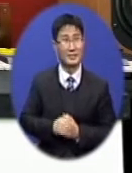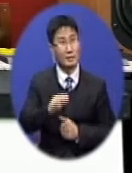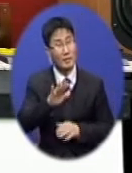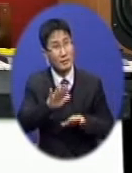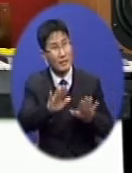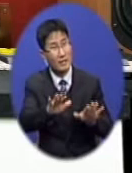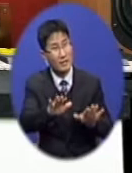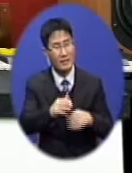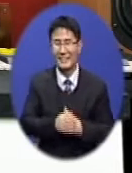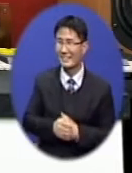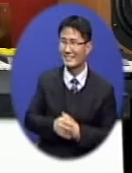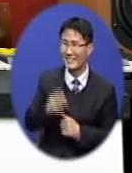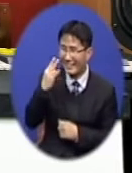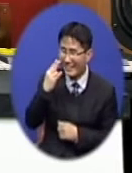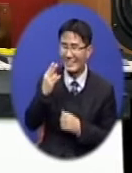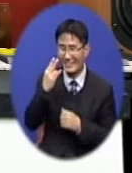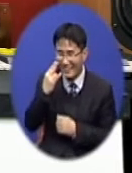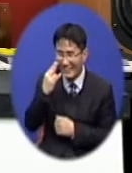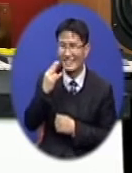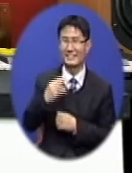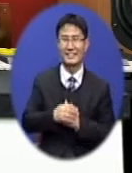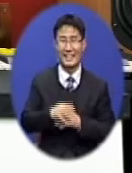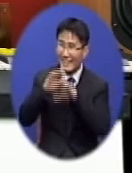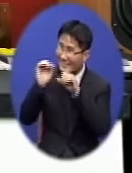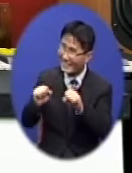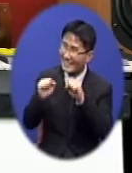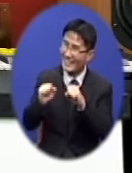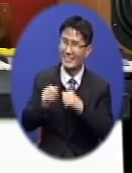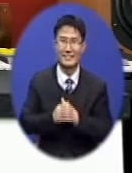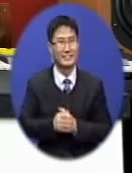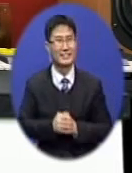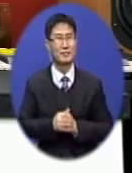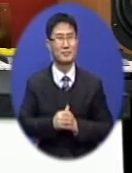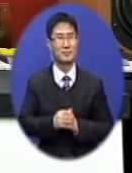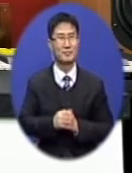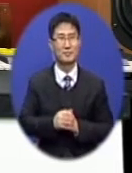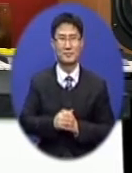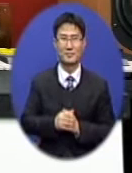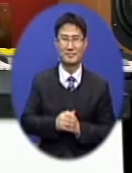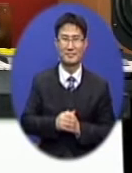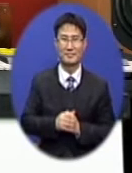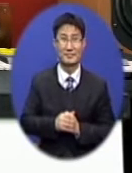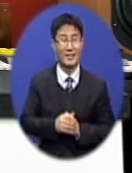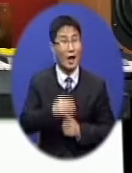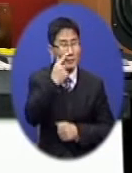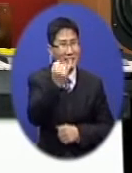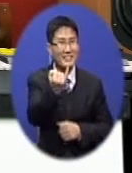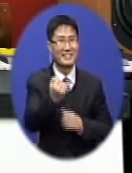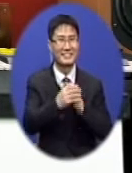여보세요. 안녕하세요. 네. 아이고. 네. 안녕하세요. 네. 네. 아이고